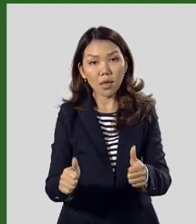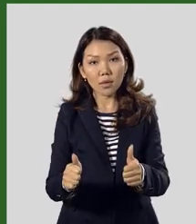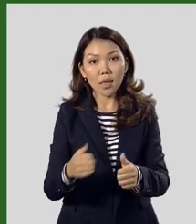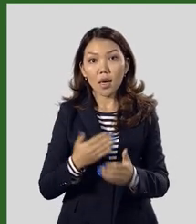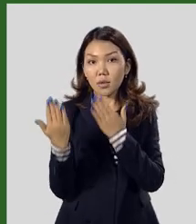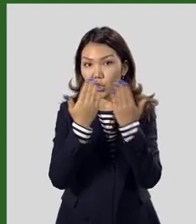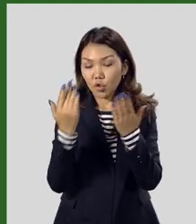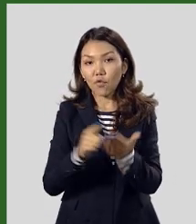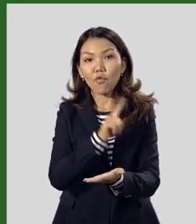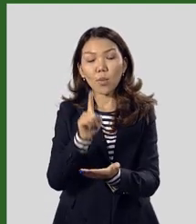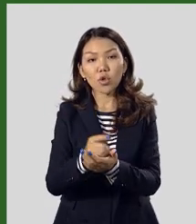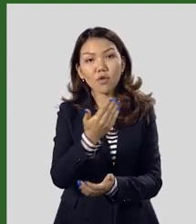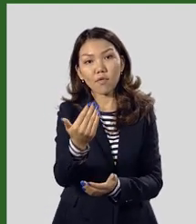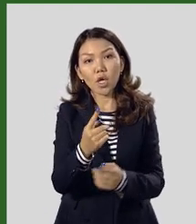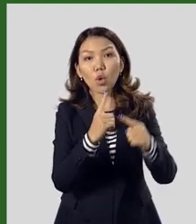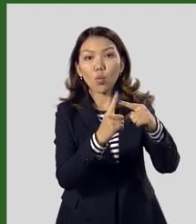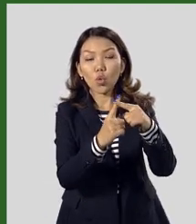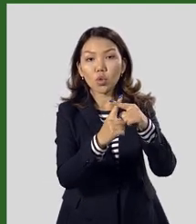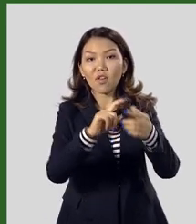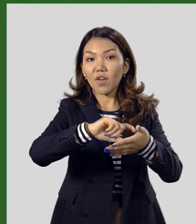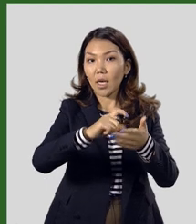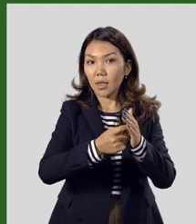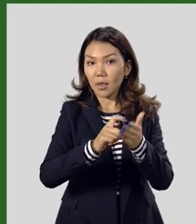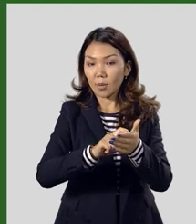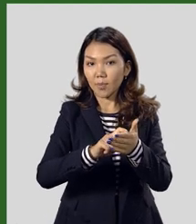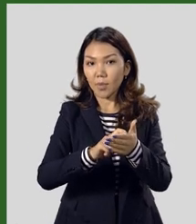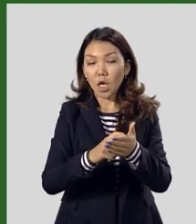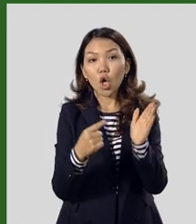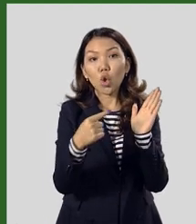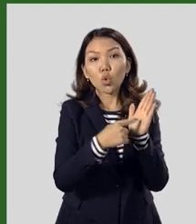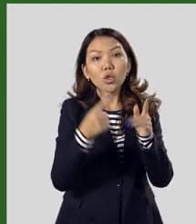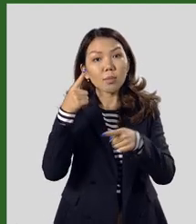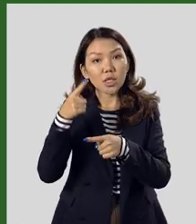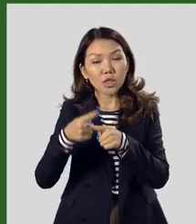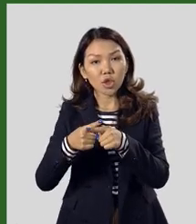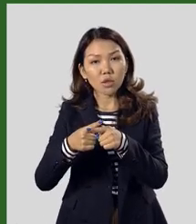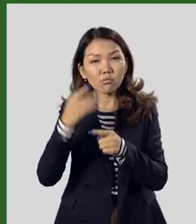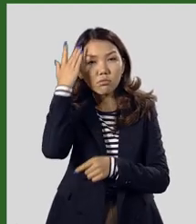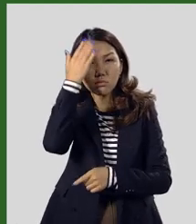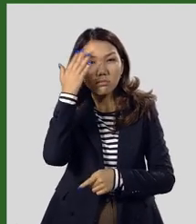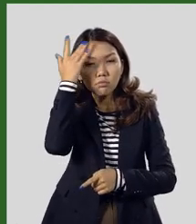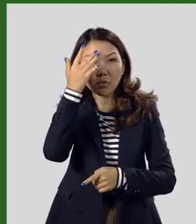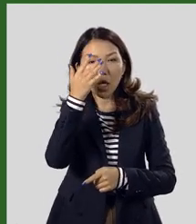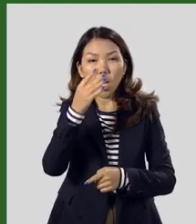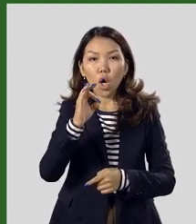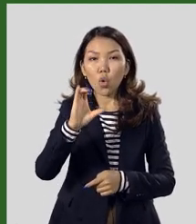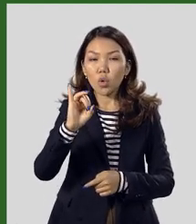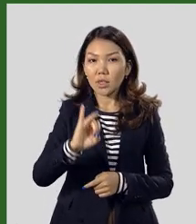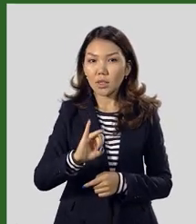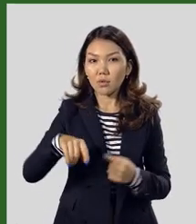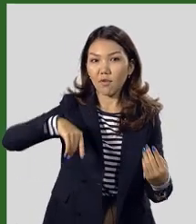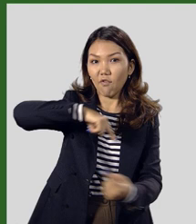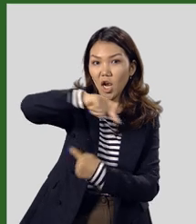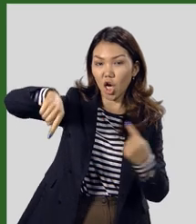зачитываю вопросы, вы ставите плюсы в клетке. Точка пересечения воображаемой оси вращения